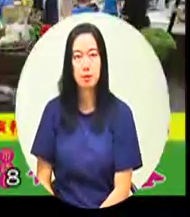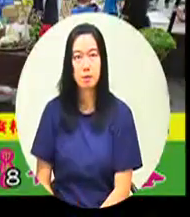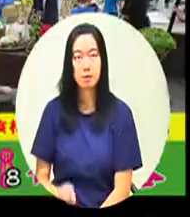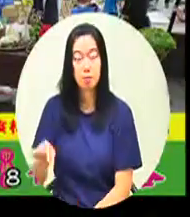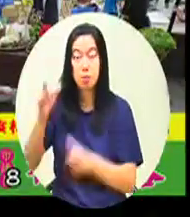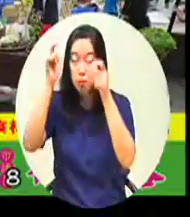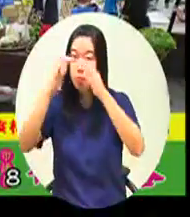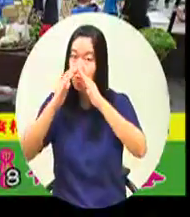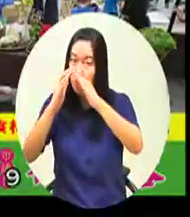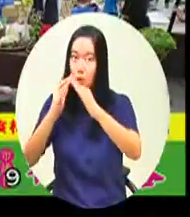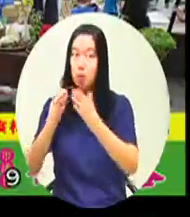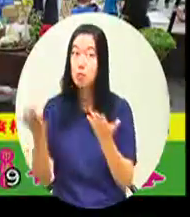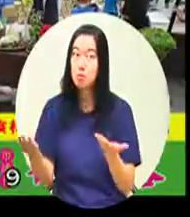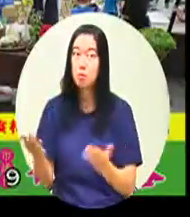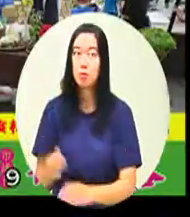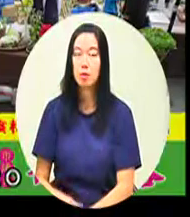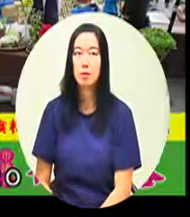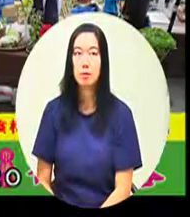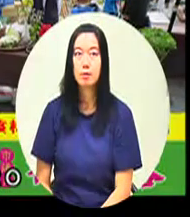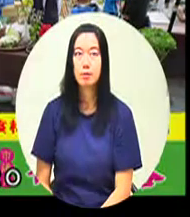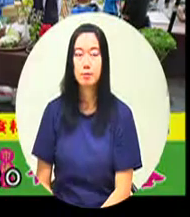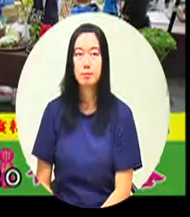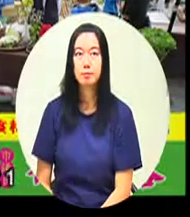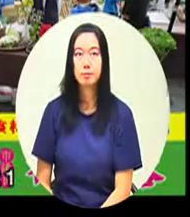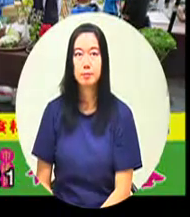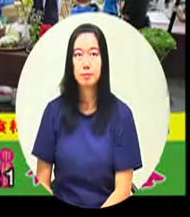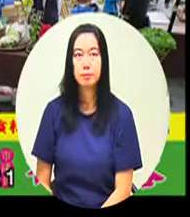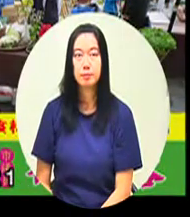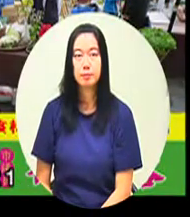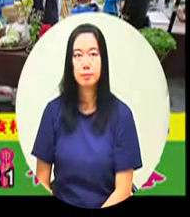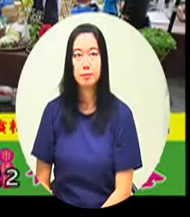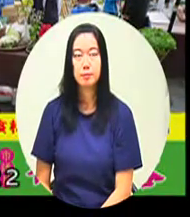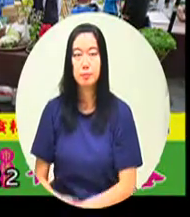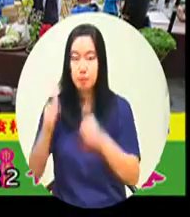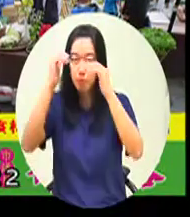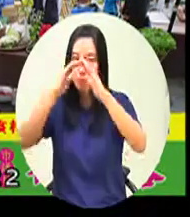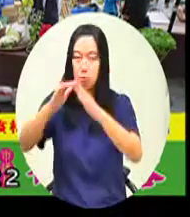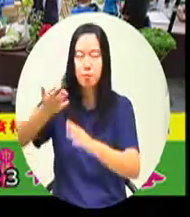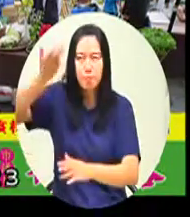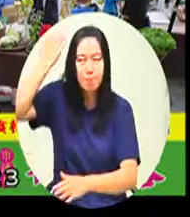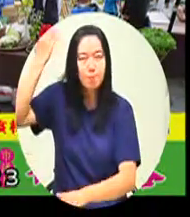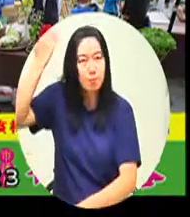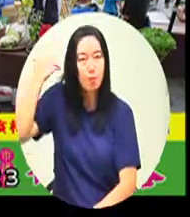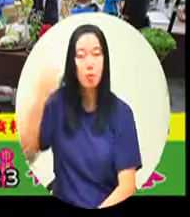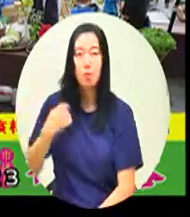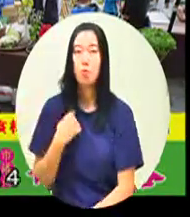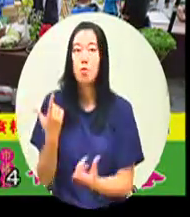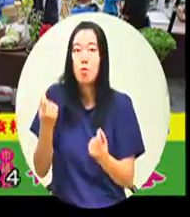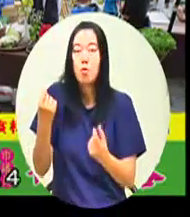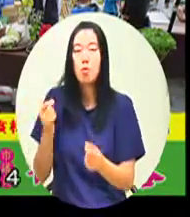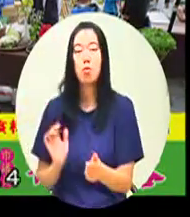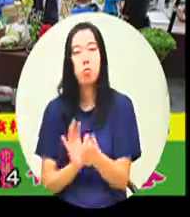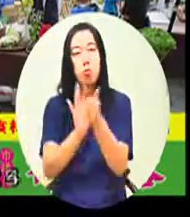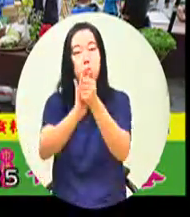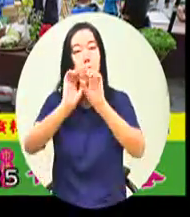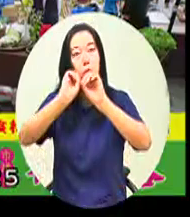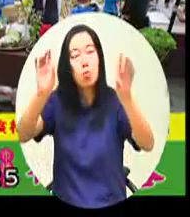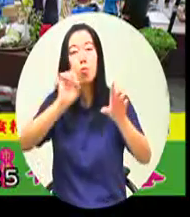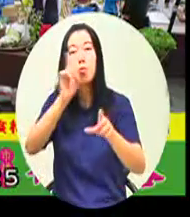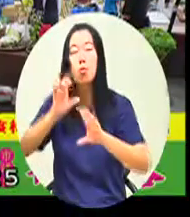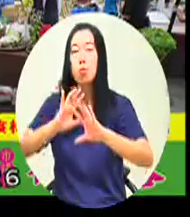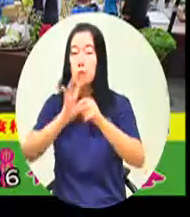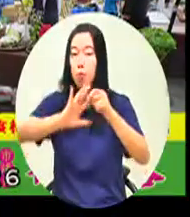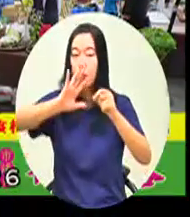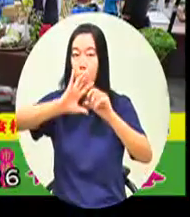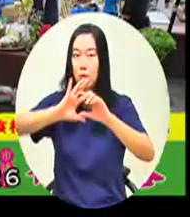市，其实咱高雄市啊，在很久以前啊，婉容也推动国中小、高中